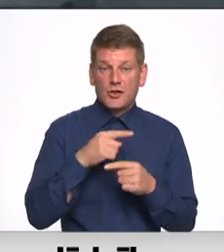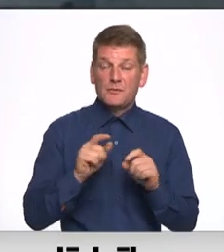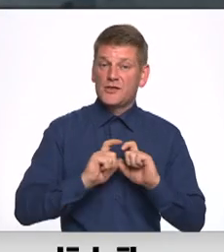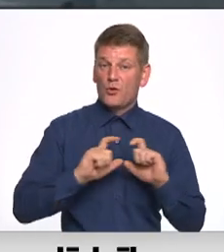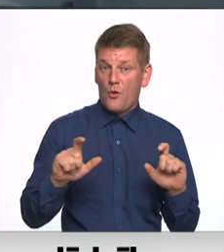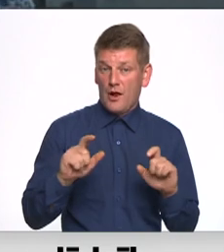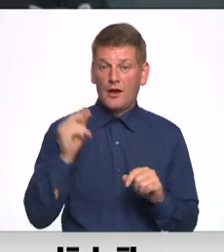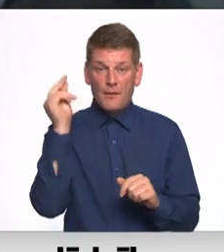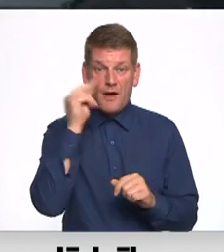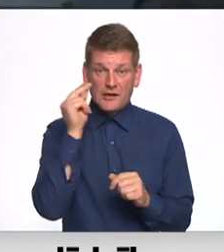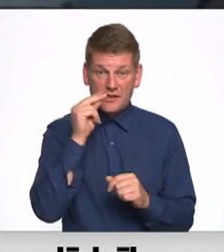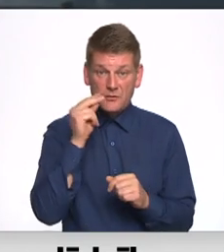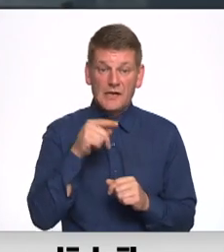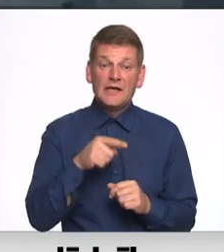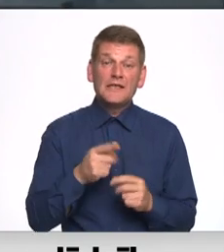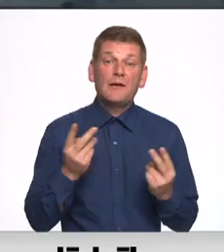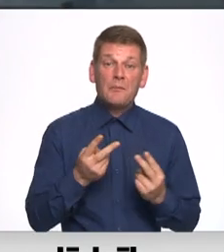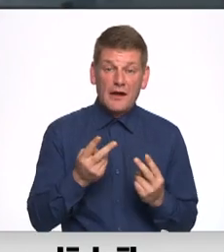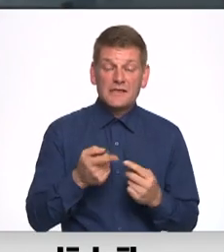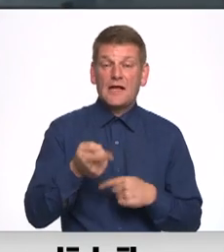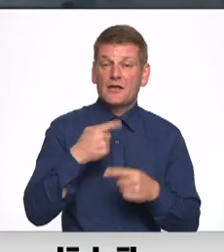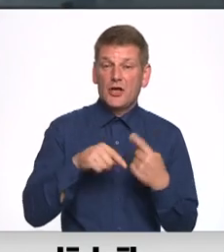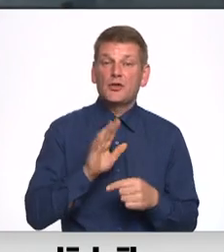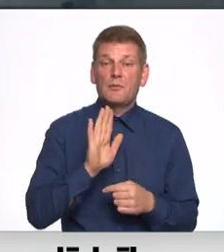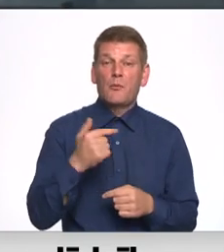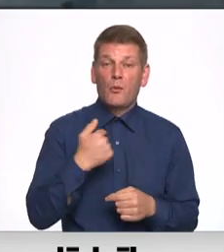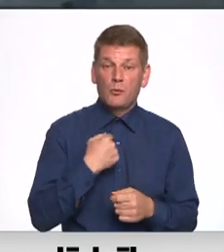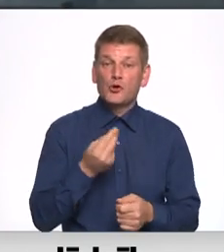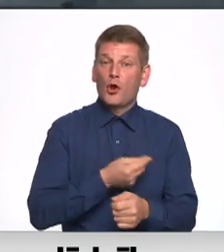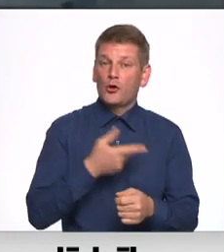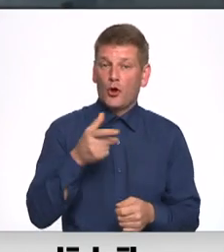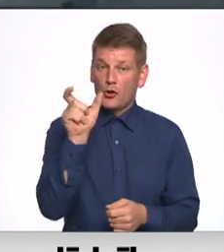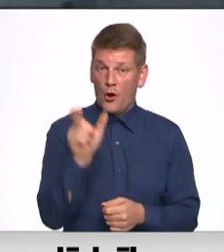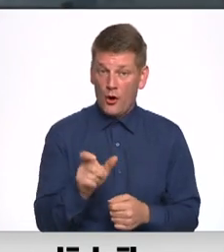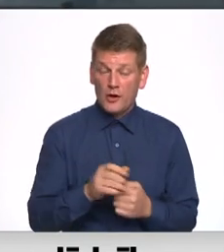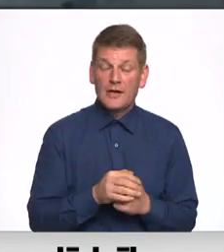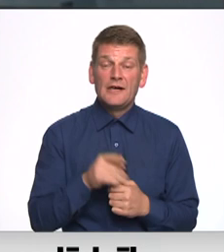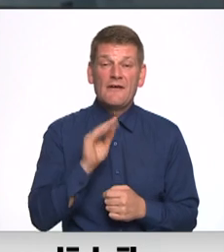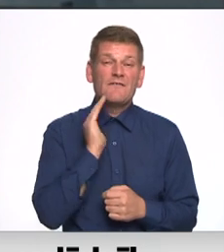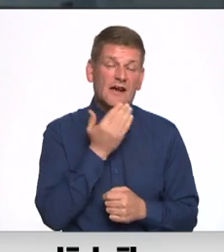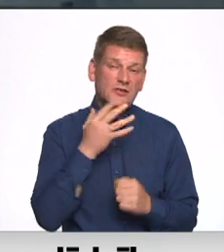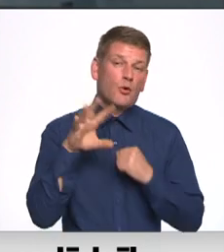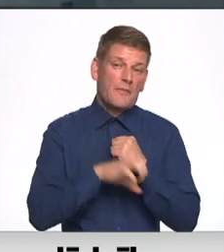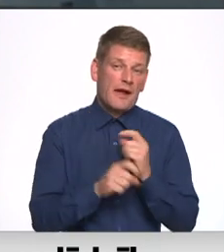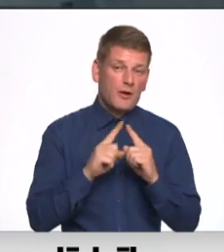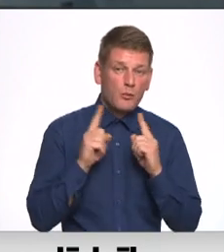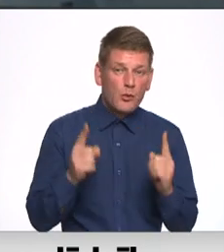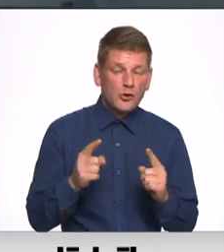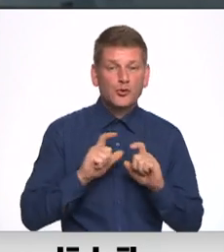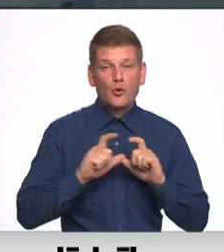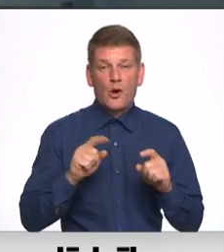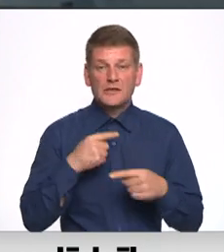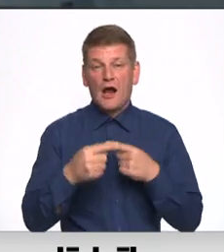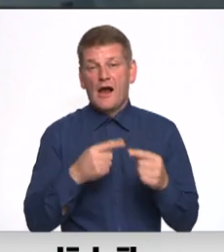skolā, mācībās, un tad parasti arī atgriežas pie mums donori, bet nu, tas vasaras beigu posms un laikam skolas